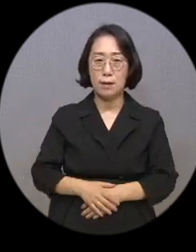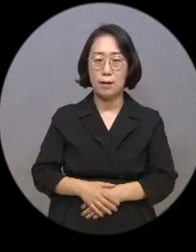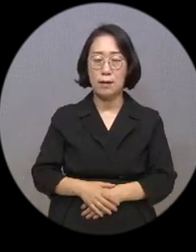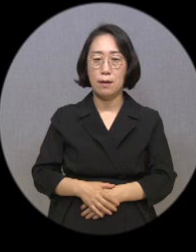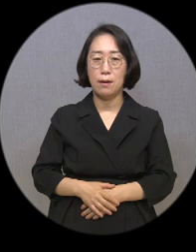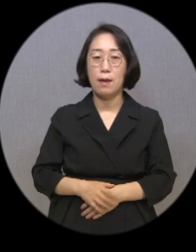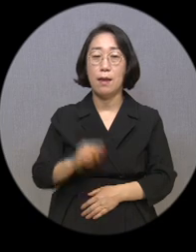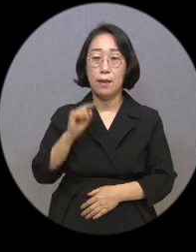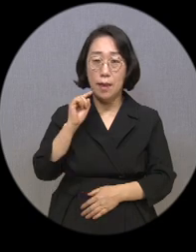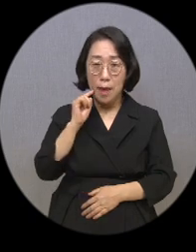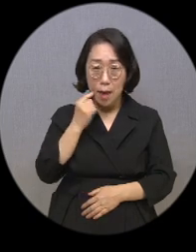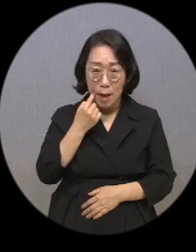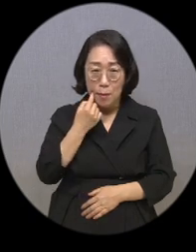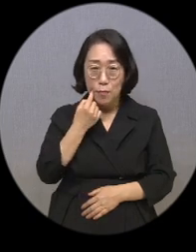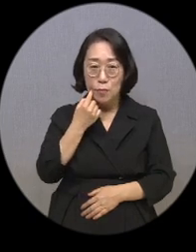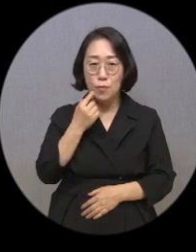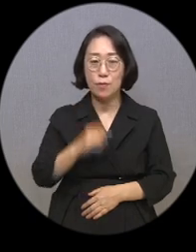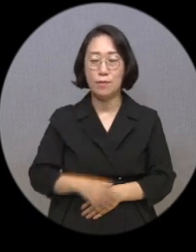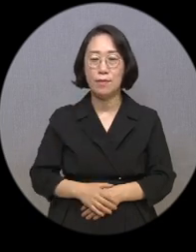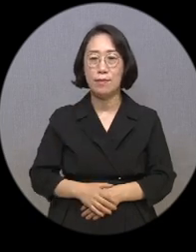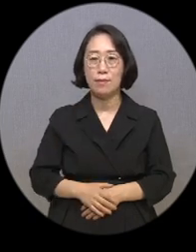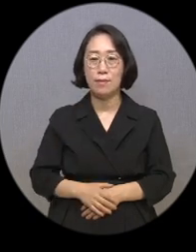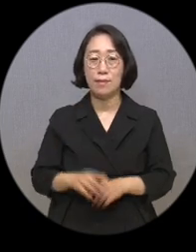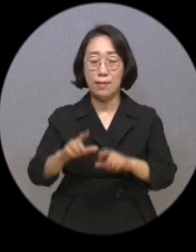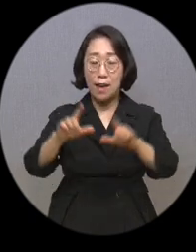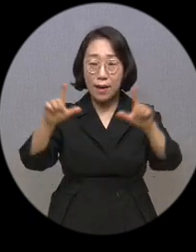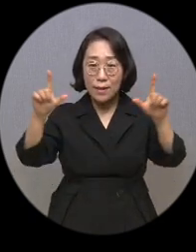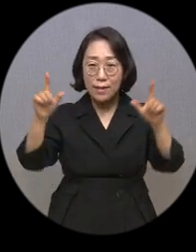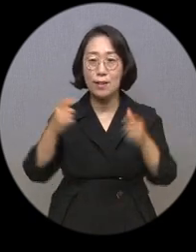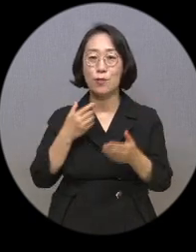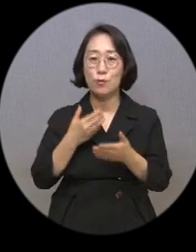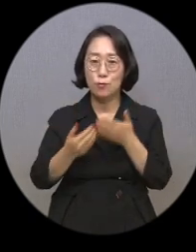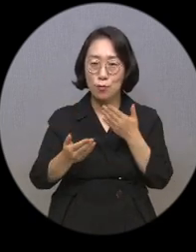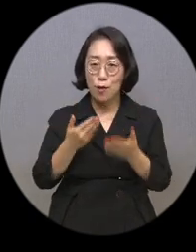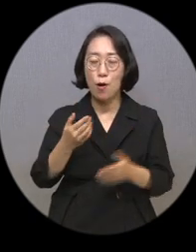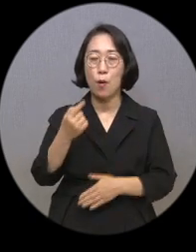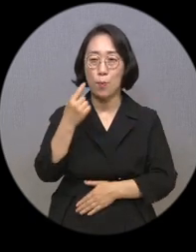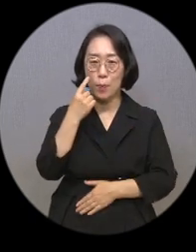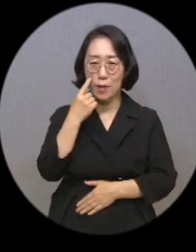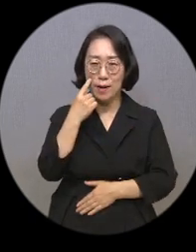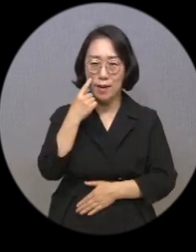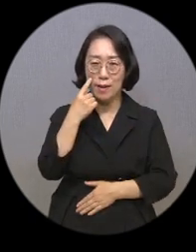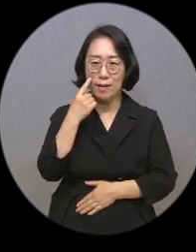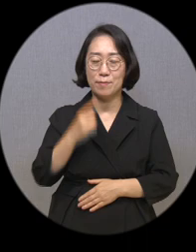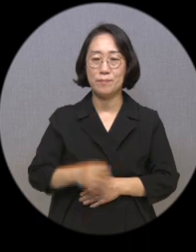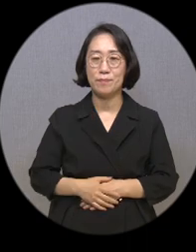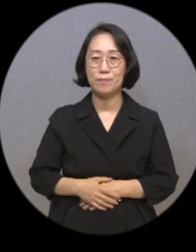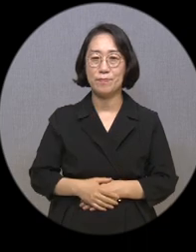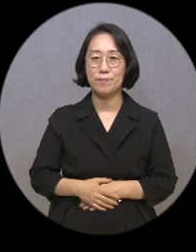애띠고 고운한데 느려 꿈이다